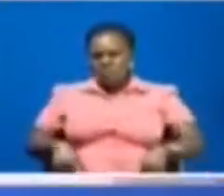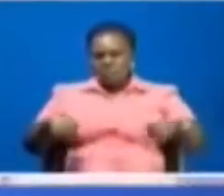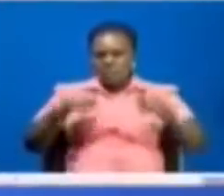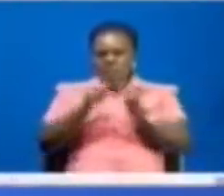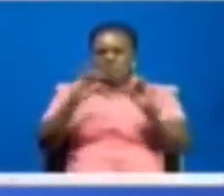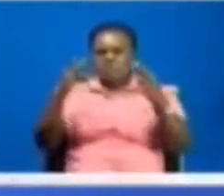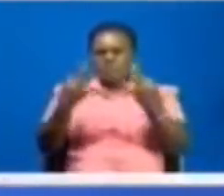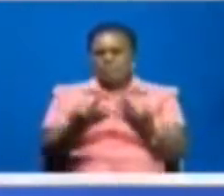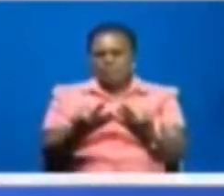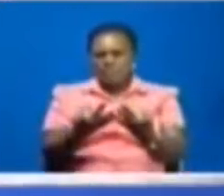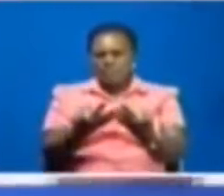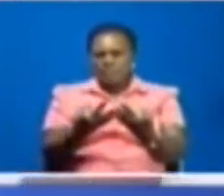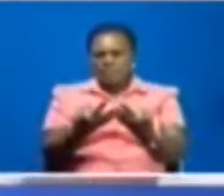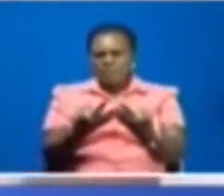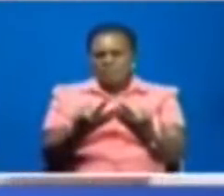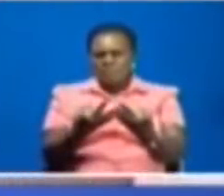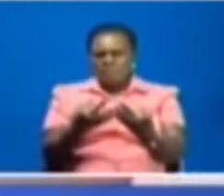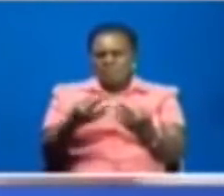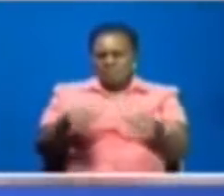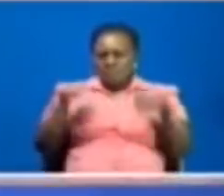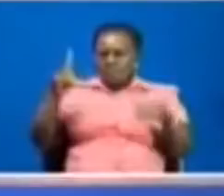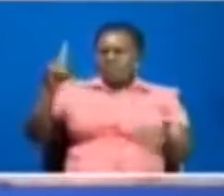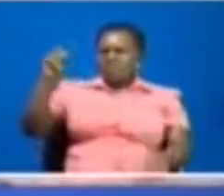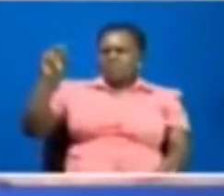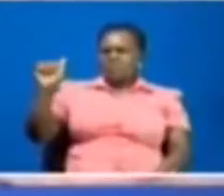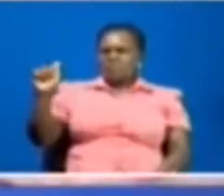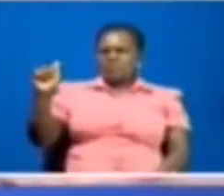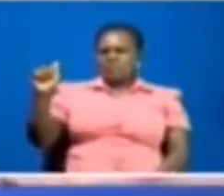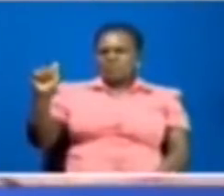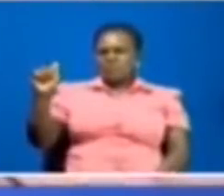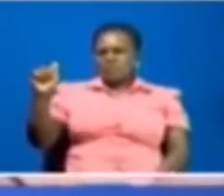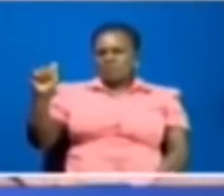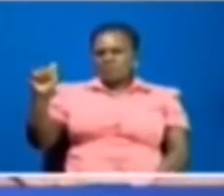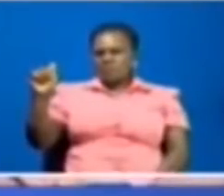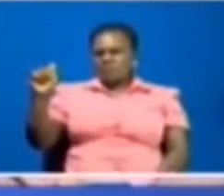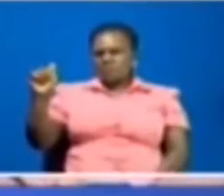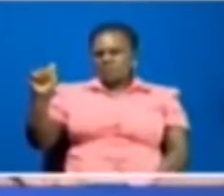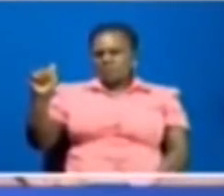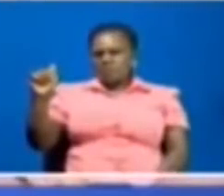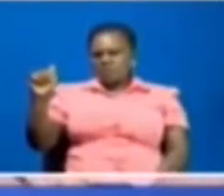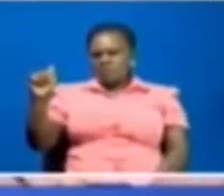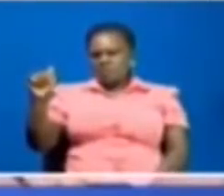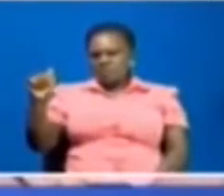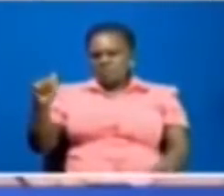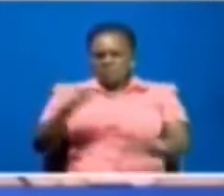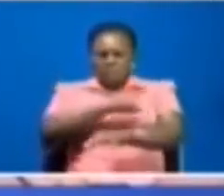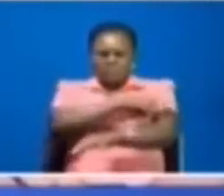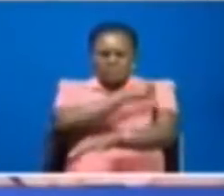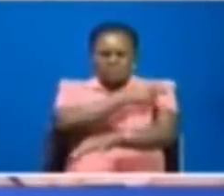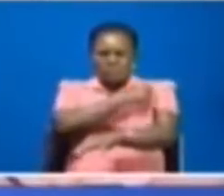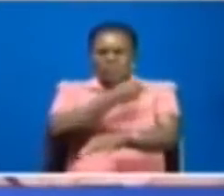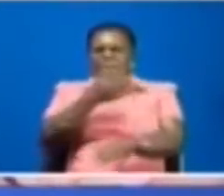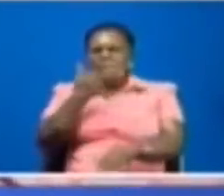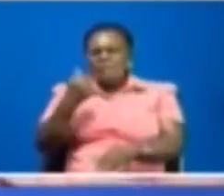family regardless of the impending DNA tests. Sisi ni my sister, Kakamega General Hospital, inafaa